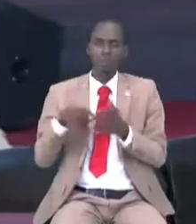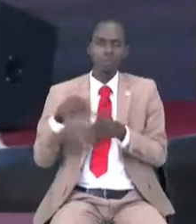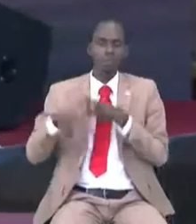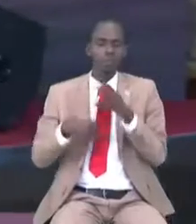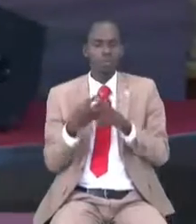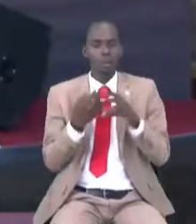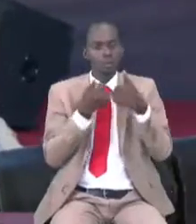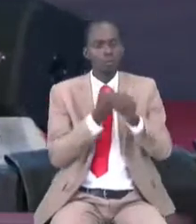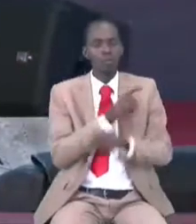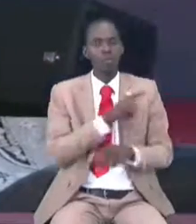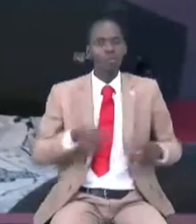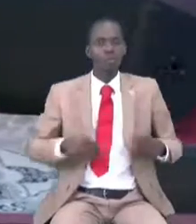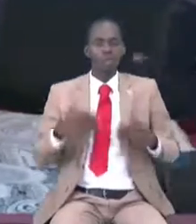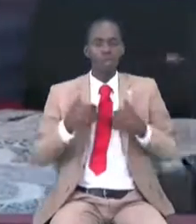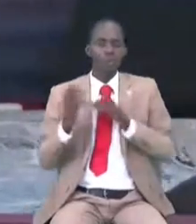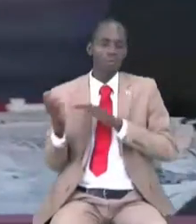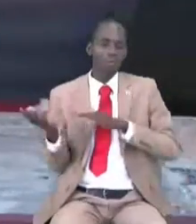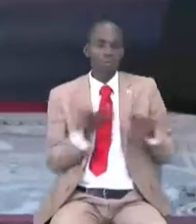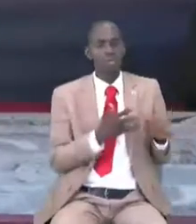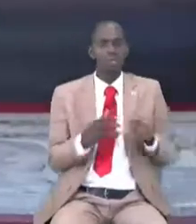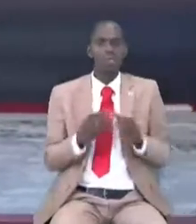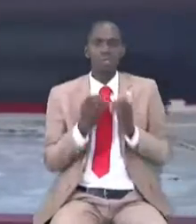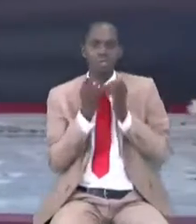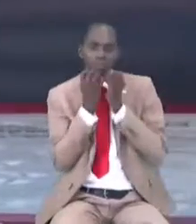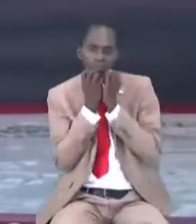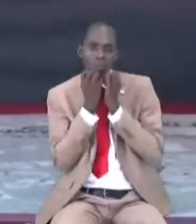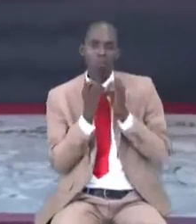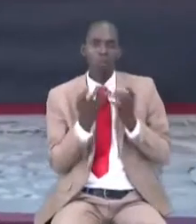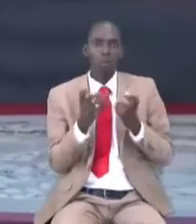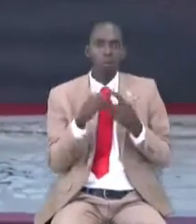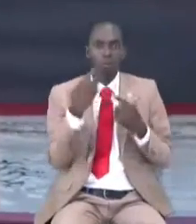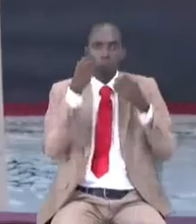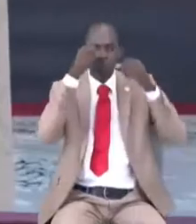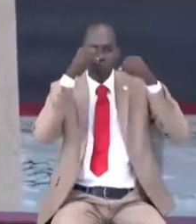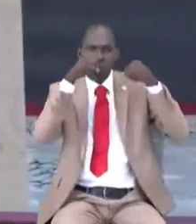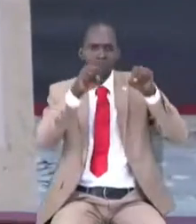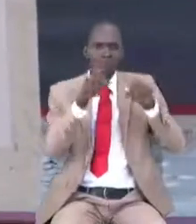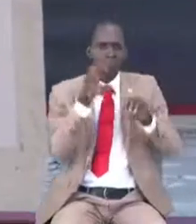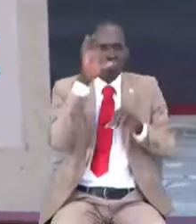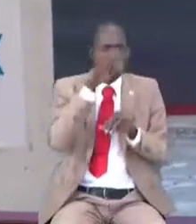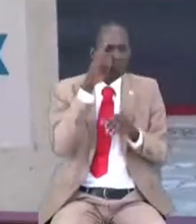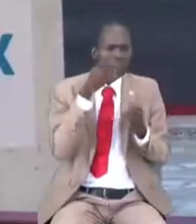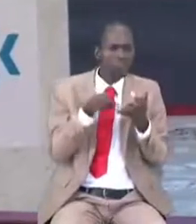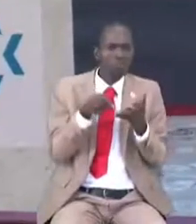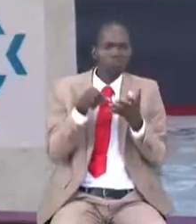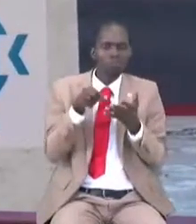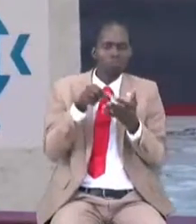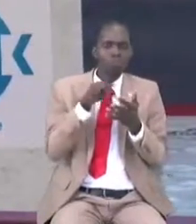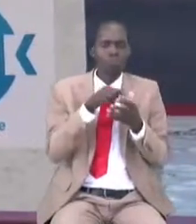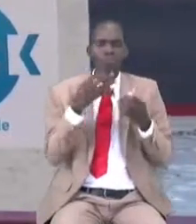tu ravis ceci et tu joues avec ta vie. Mais retourne, tout ce qu'il veut, c'est de retourner.